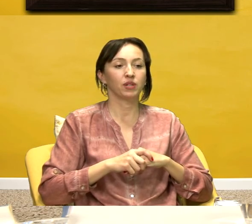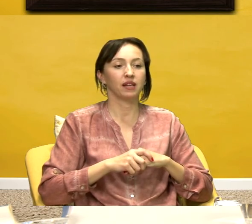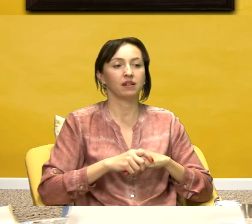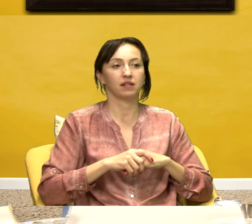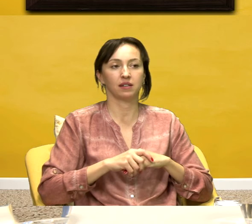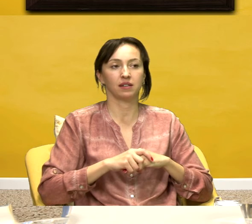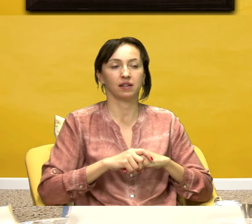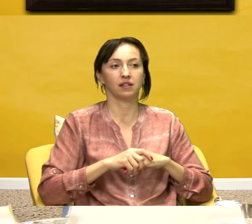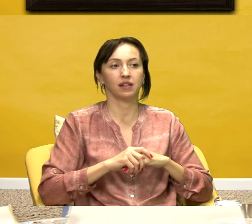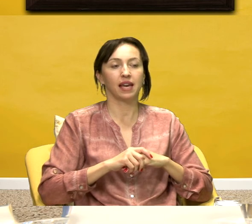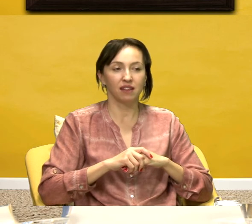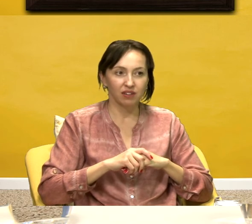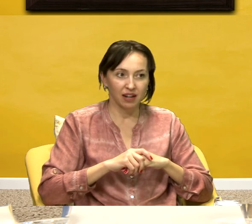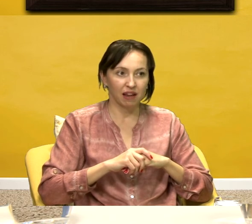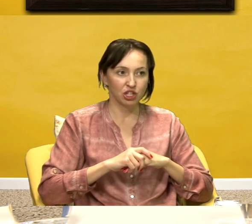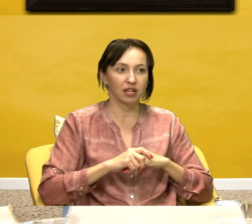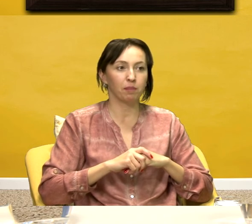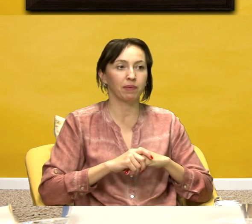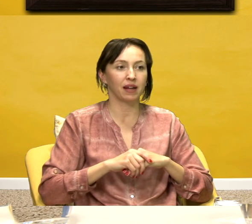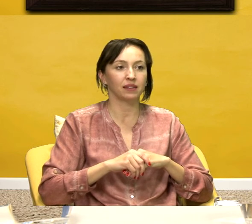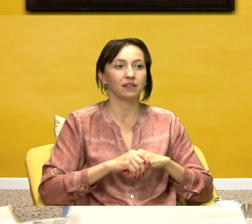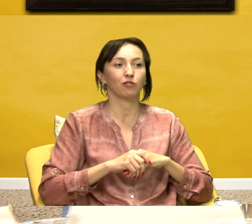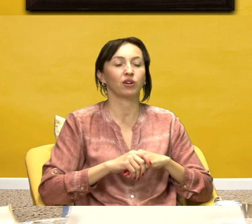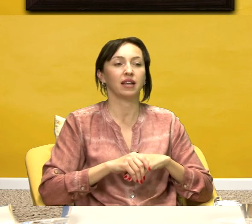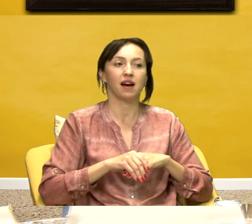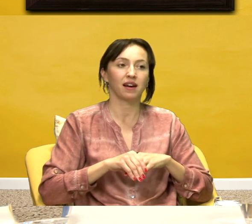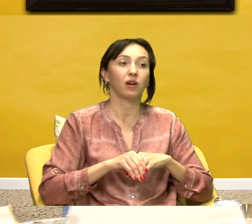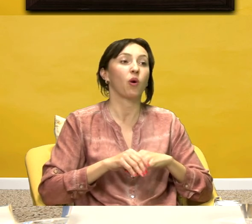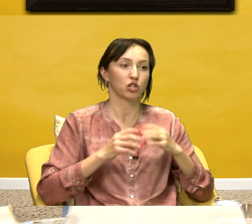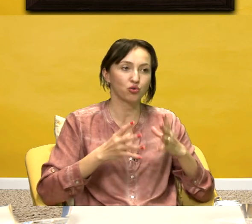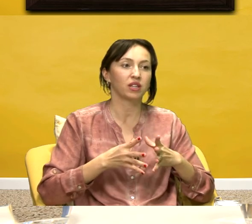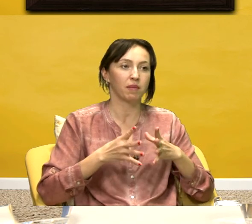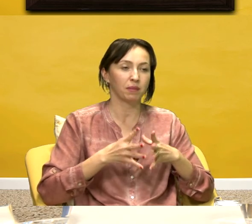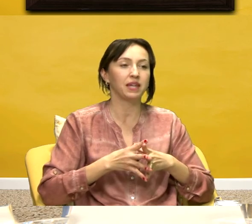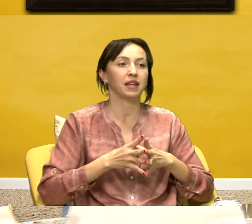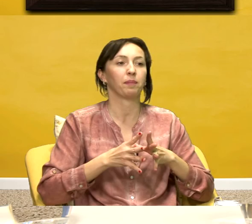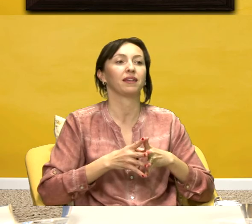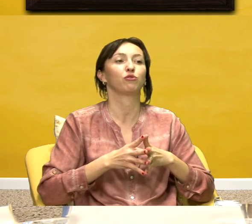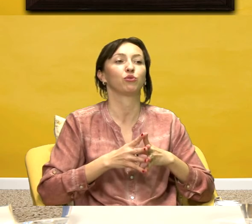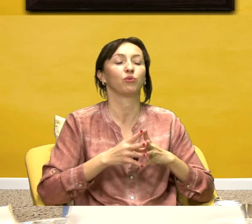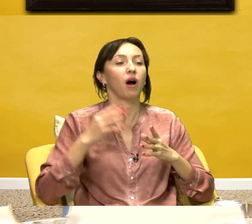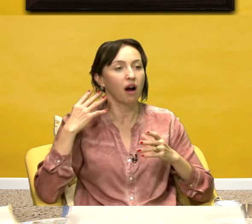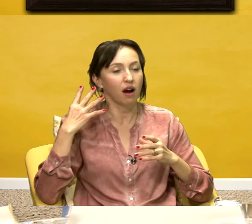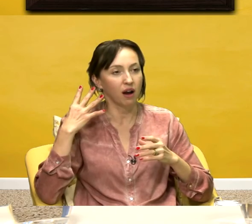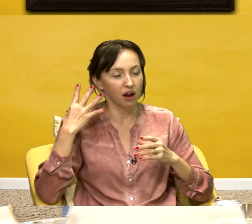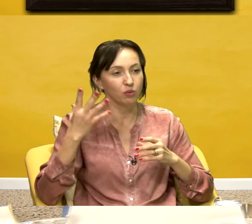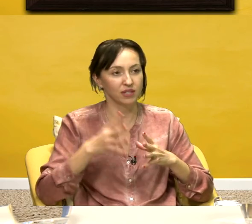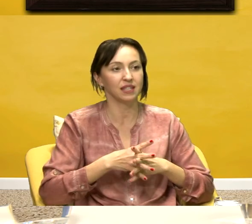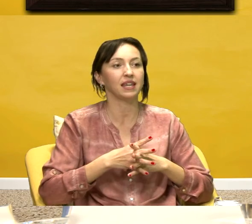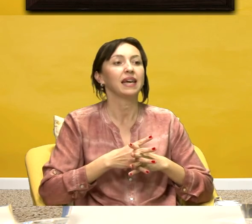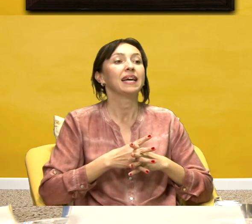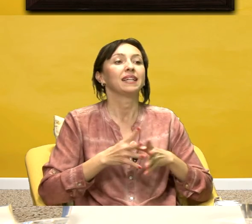Maria spune că e copii. adevărat, acel implant cochlear o ajută mai bine pentru